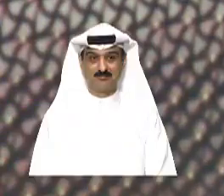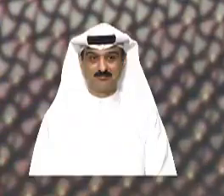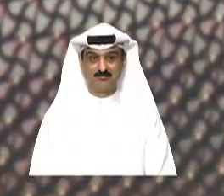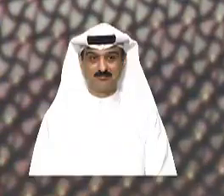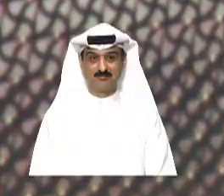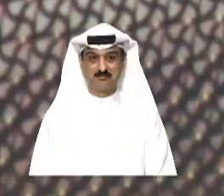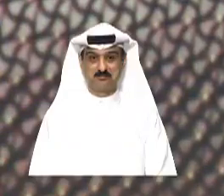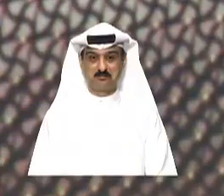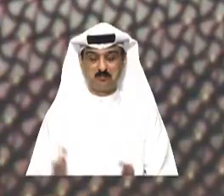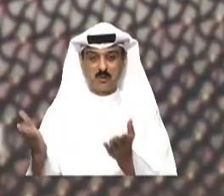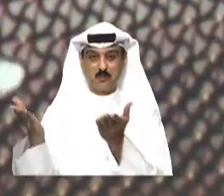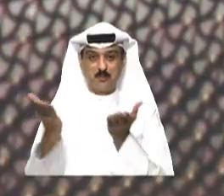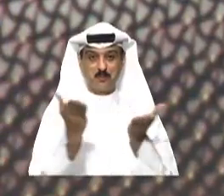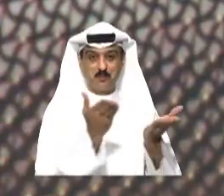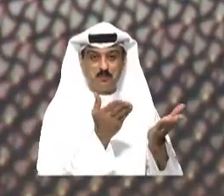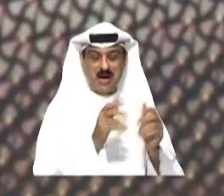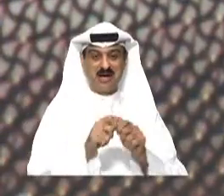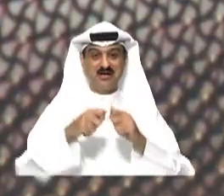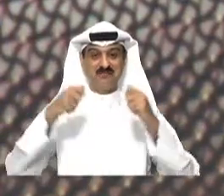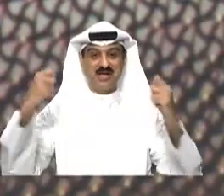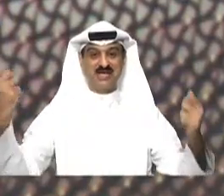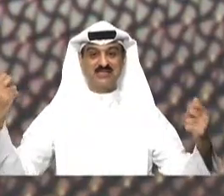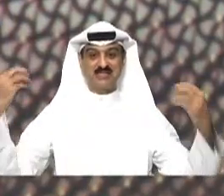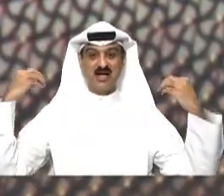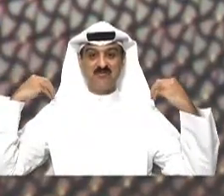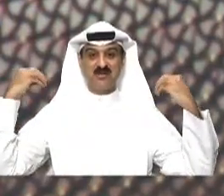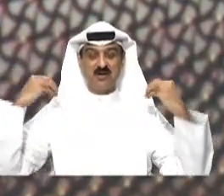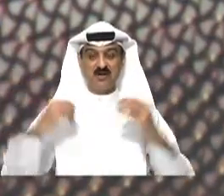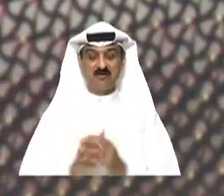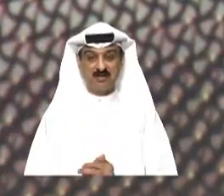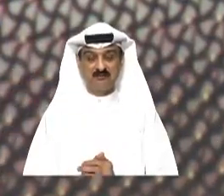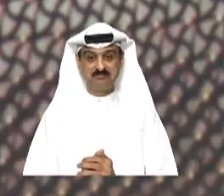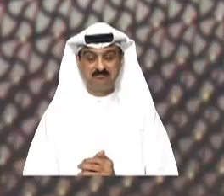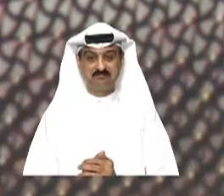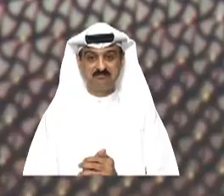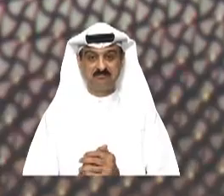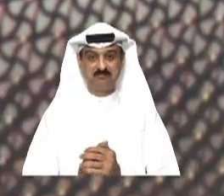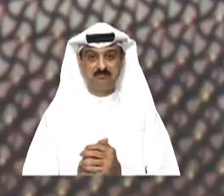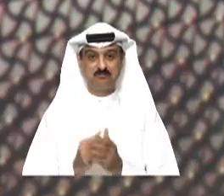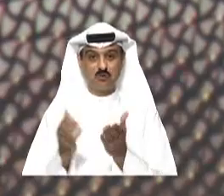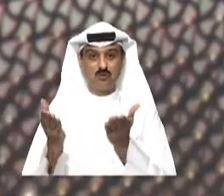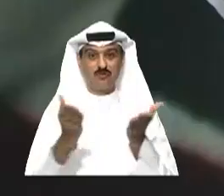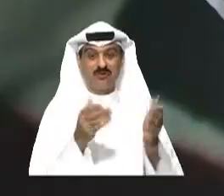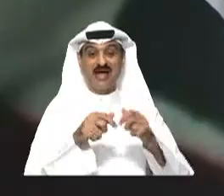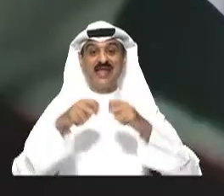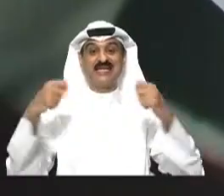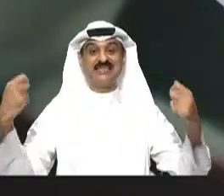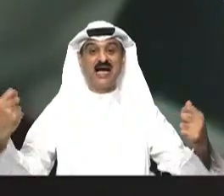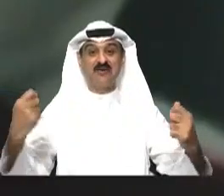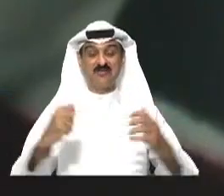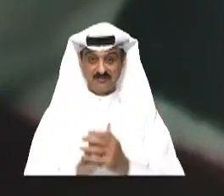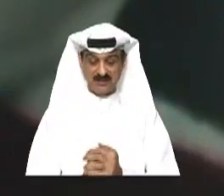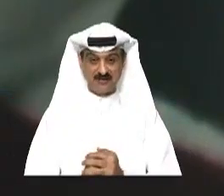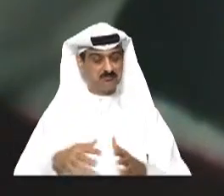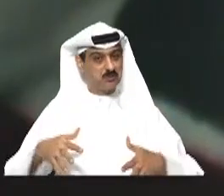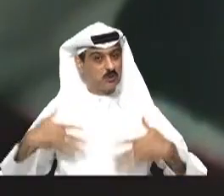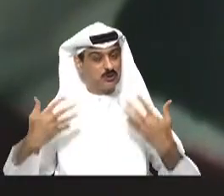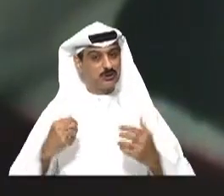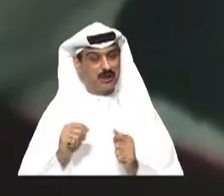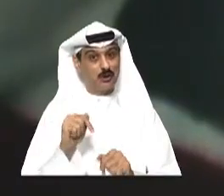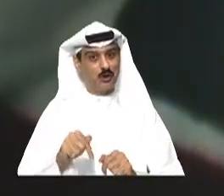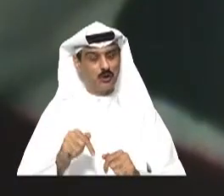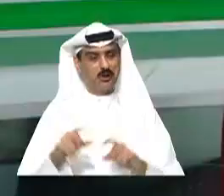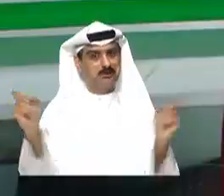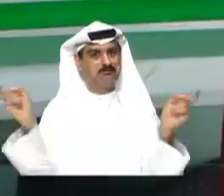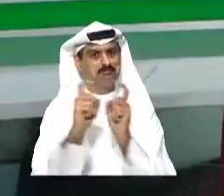ومعنا في الاستديو الصحفي الرياضي هادي النزي. راح فيك استاذ هادي، سعداء جدا بوجودك معنا. اليوم يوم كروي